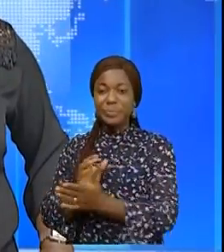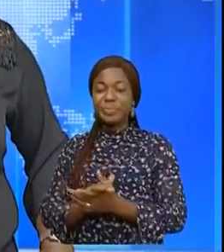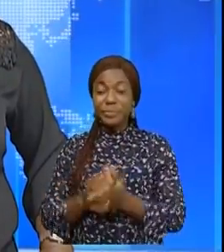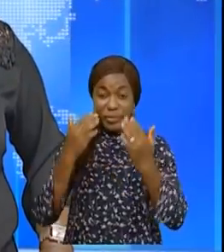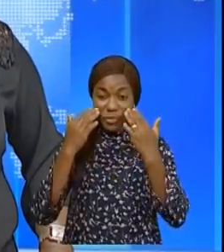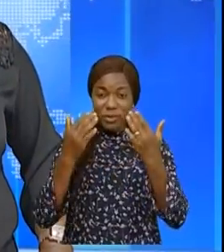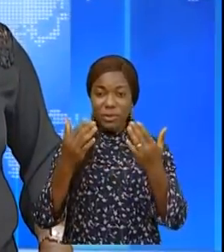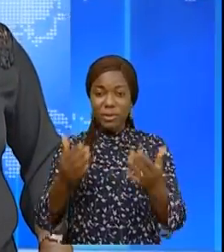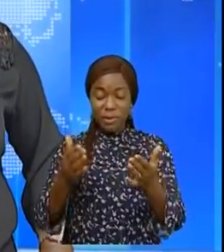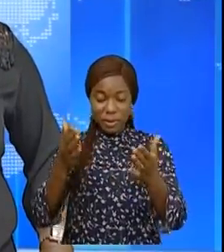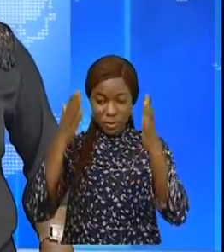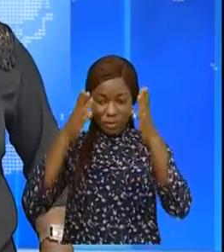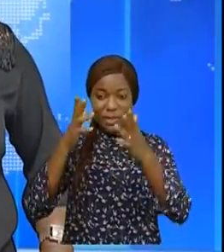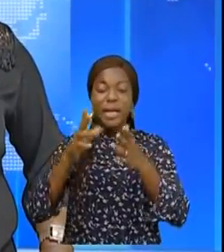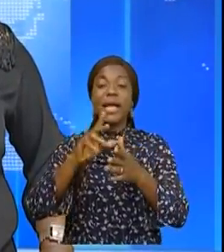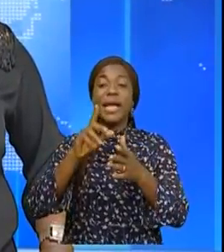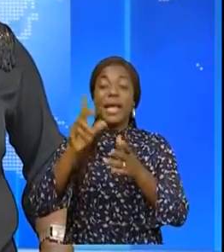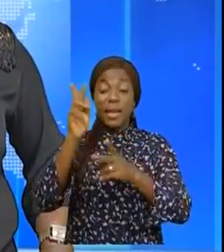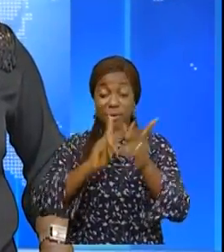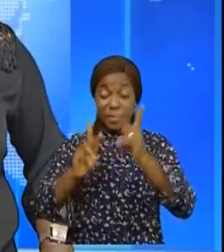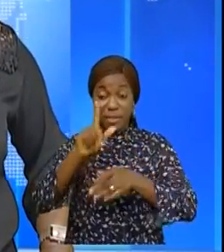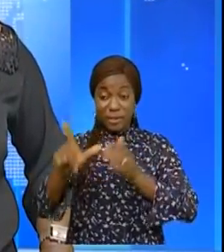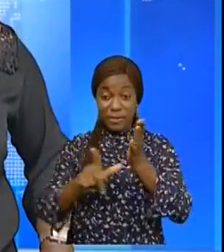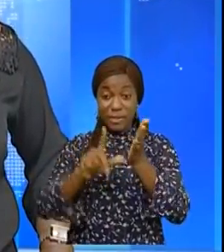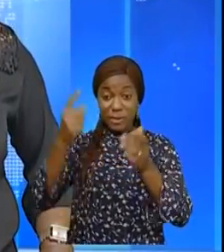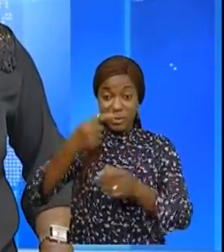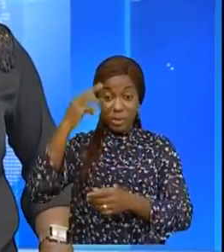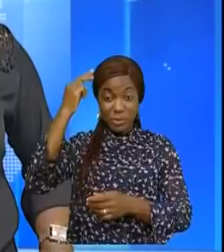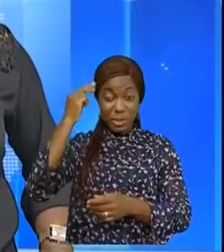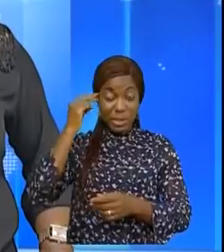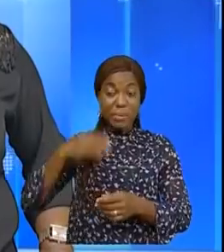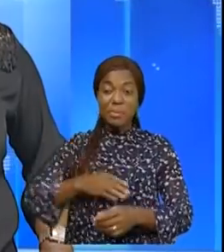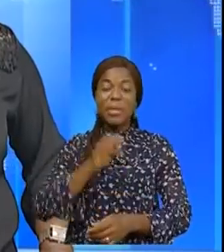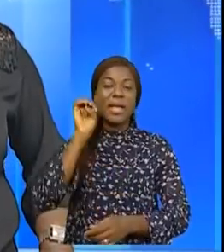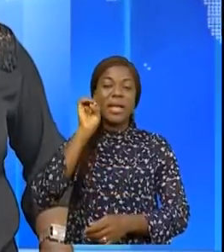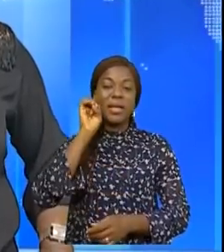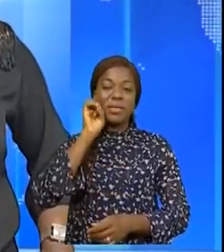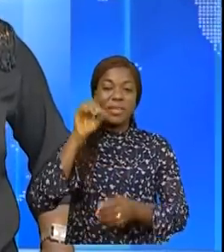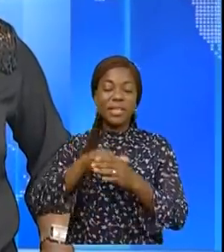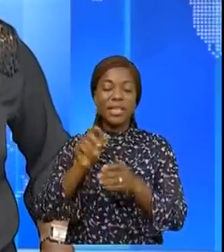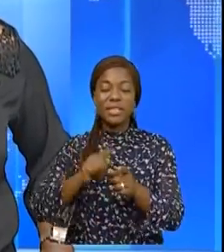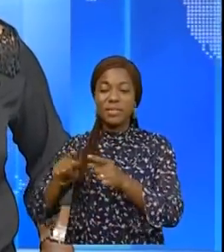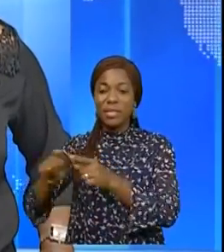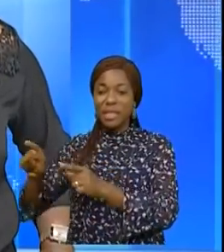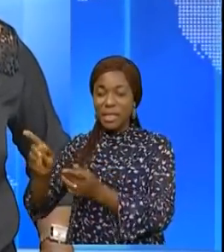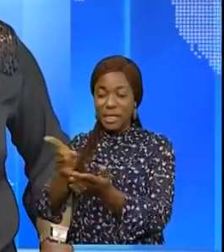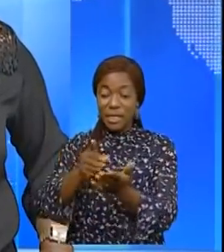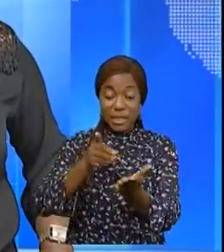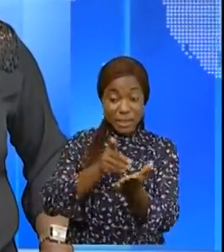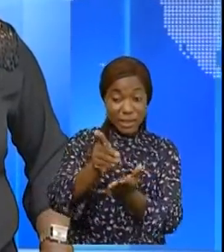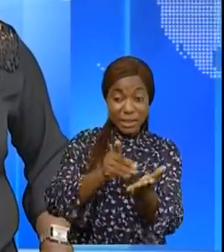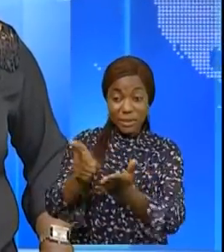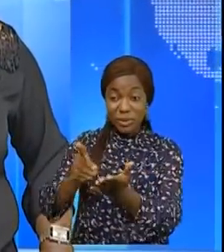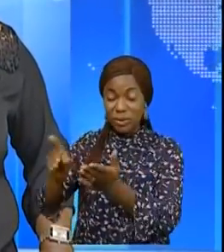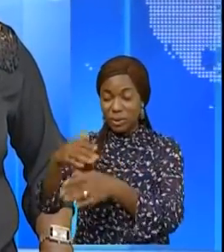Voilà, vous venez de suivre la visite du vice-premier ministre, ministre de l'Environnement, Eve Bazaïba, dans les différents services de son administration.